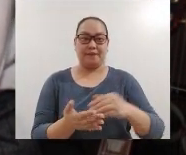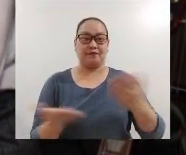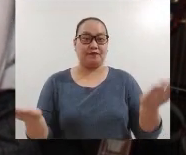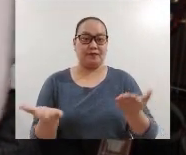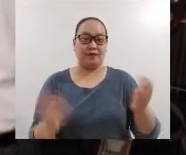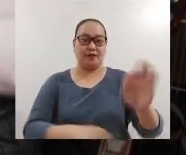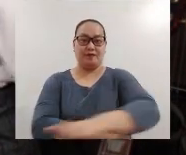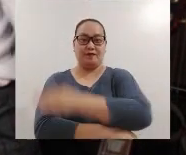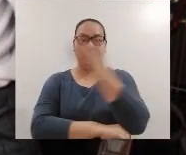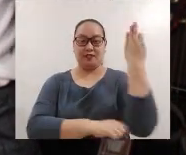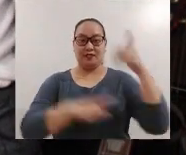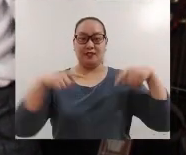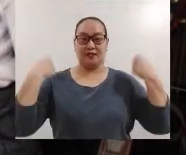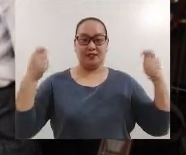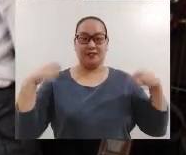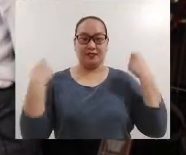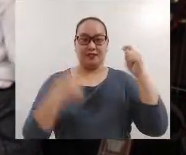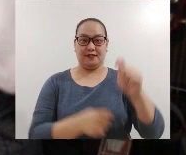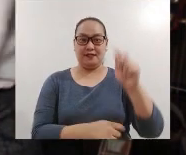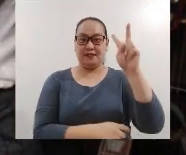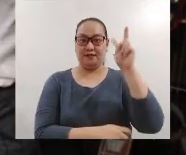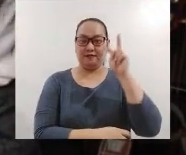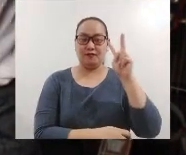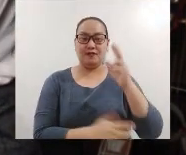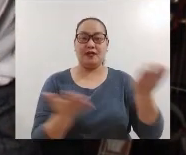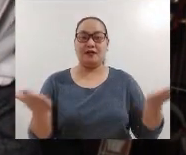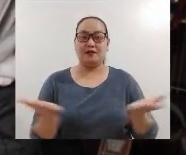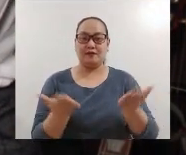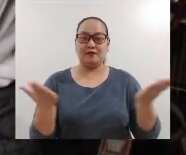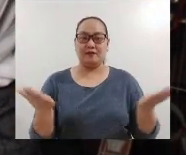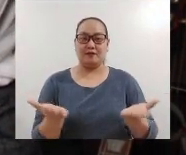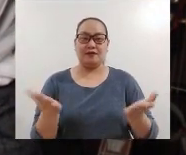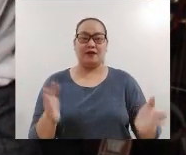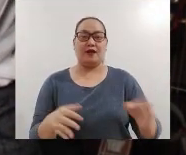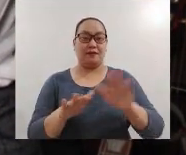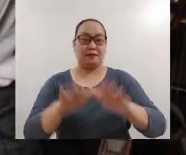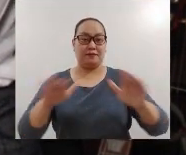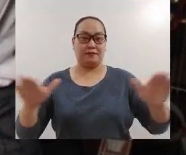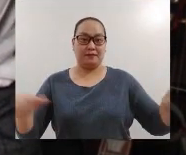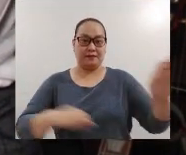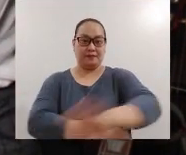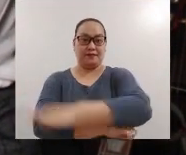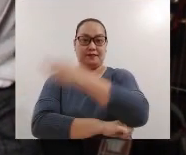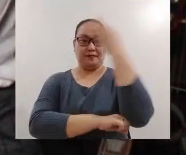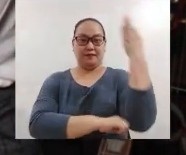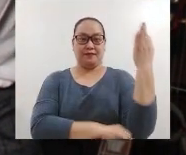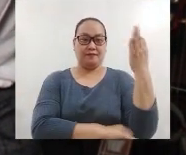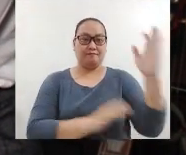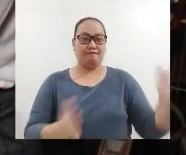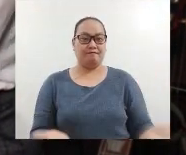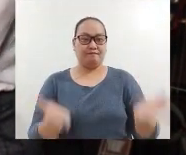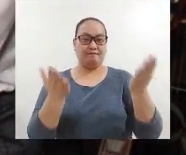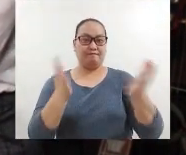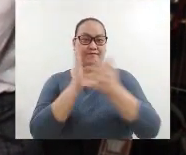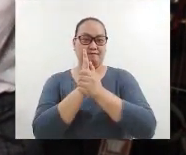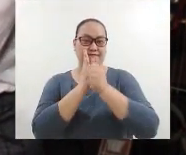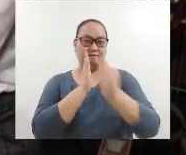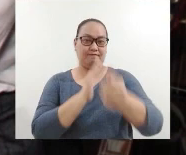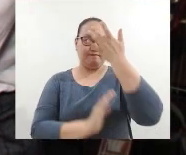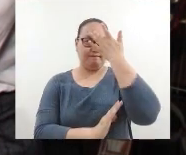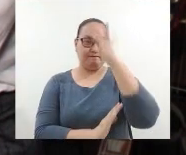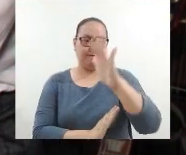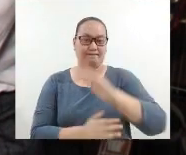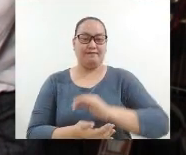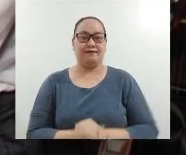ang Fernandino TV, na kung saan ang pangalang Fernandino ay angat sa aking taling.